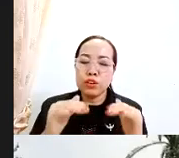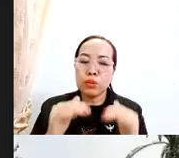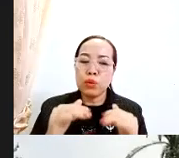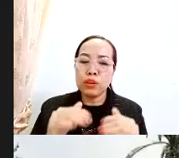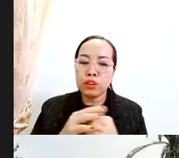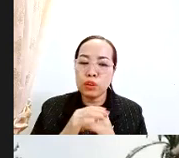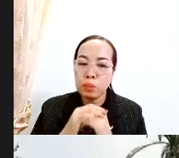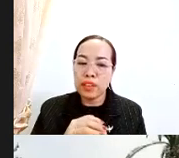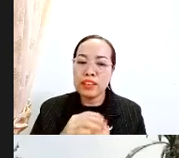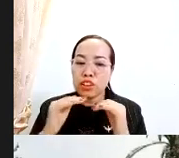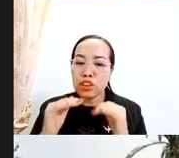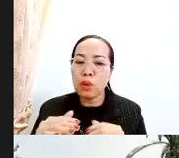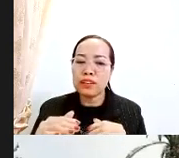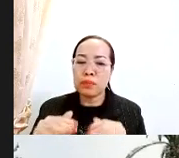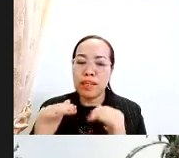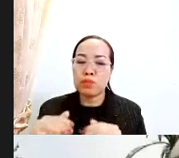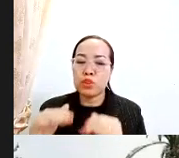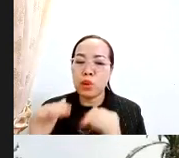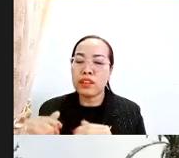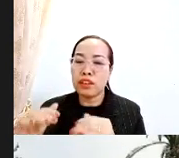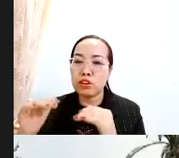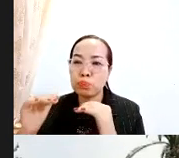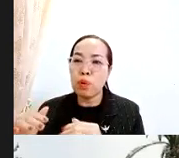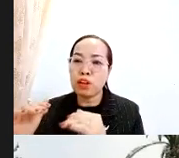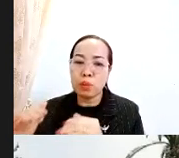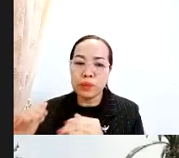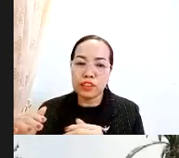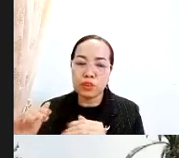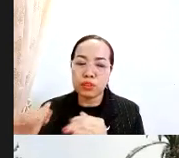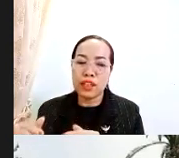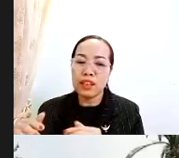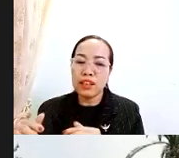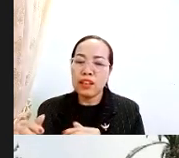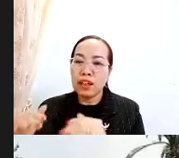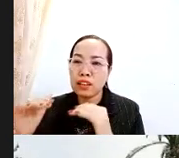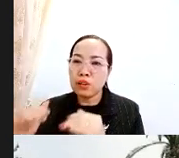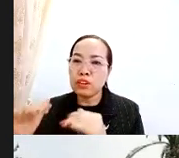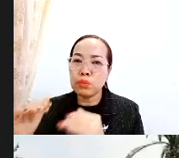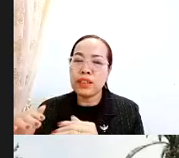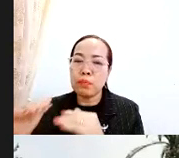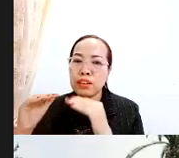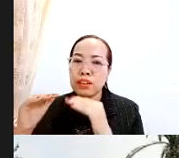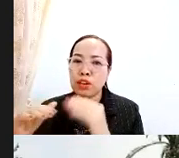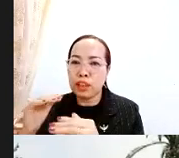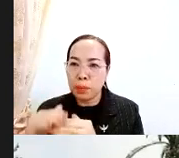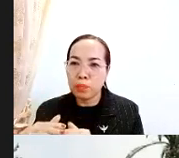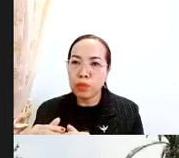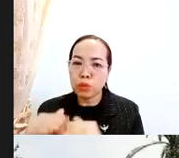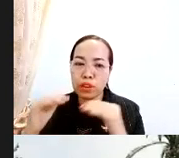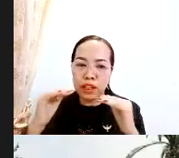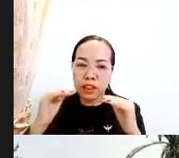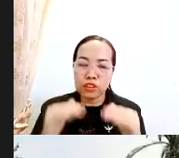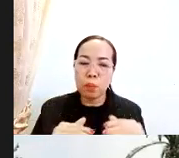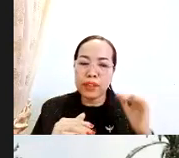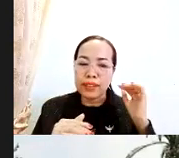giờ chấm nuôi nhà tô mi chỉ nuôn sầm rạp chuan từ đó chua rau bị thay chuột cháy không chỉ vật đà miên to giả phiệp nút